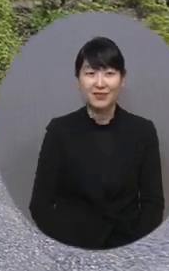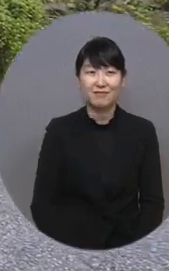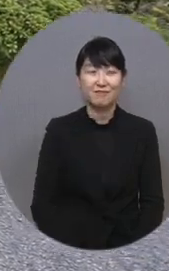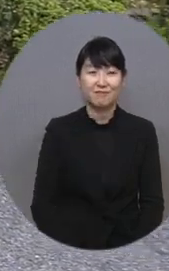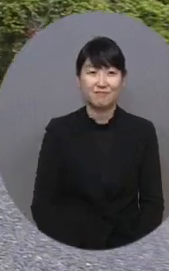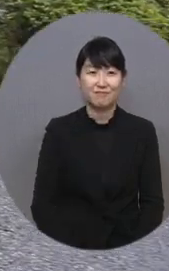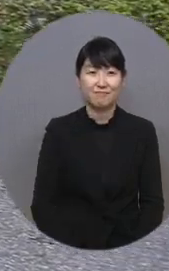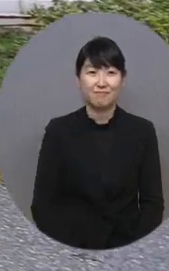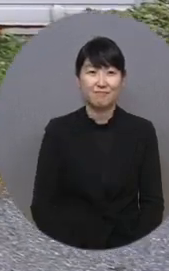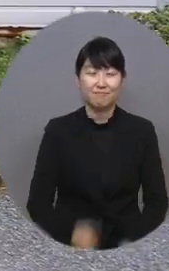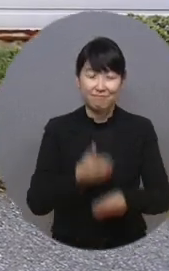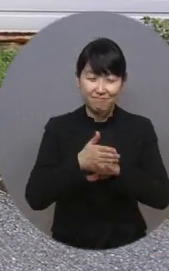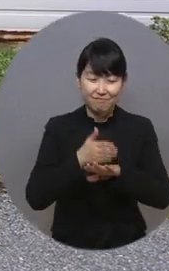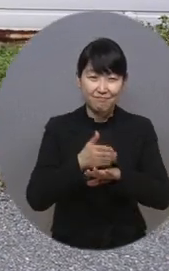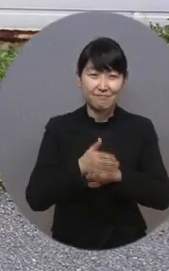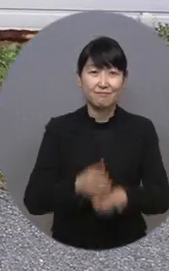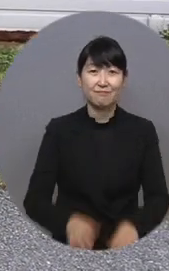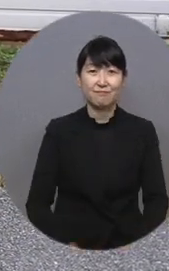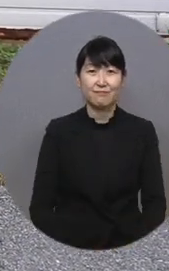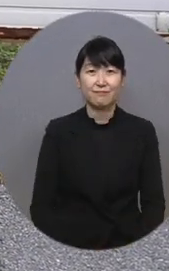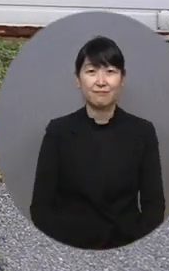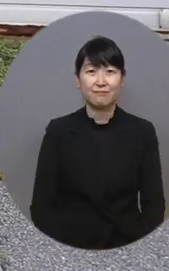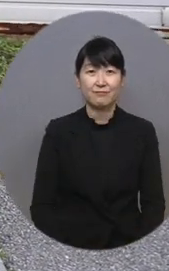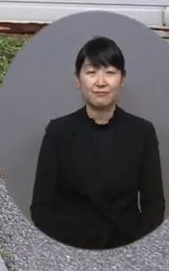들어가시죠. 아, 네. 네. 감사합니다.